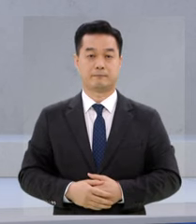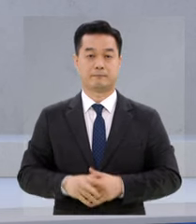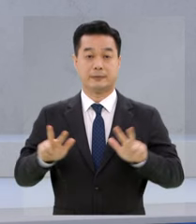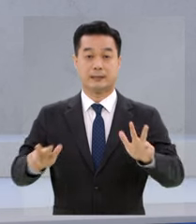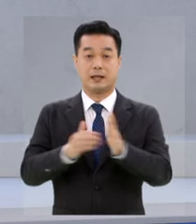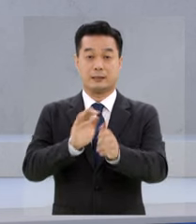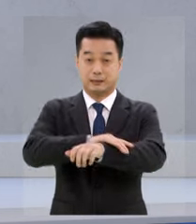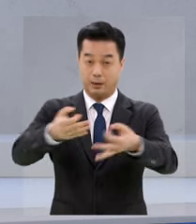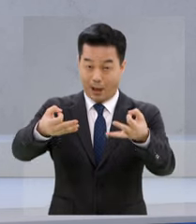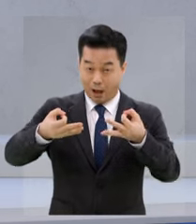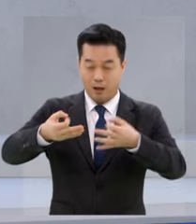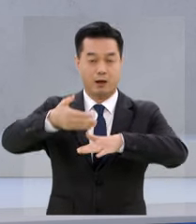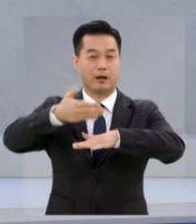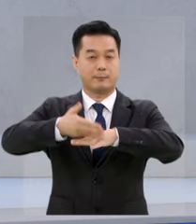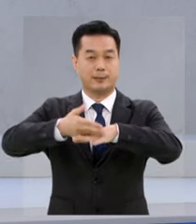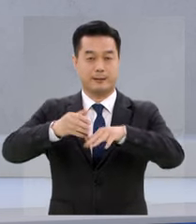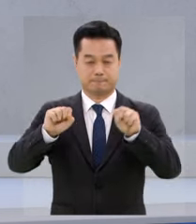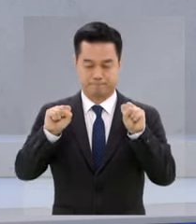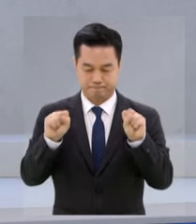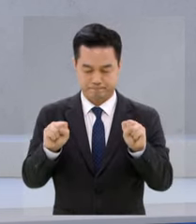지금까지 들어 주셔서